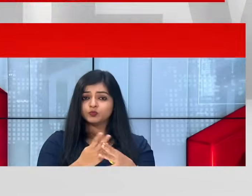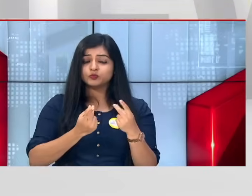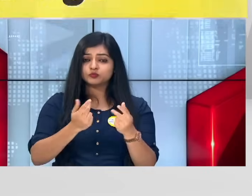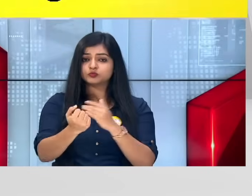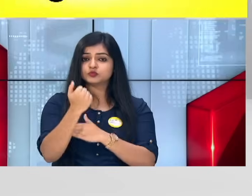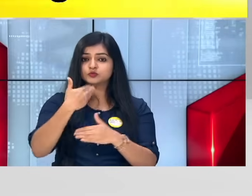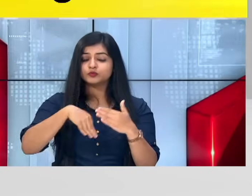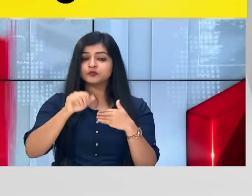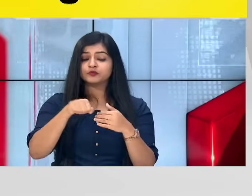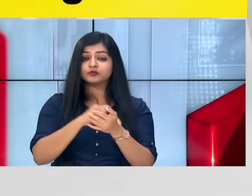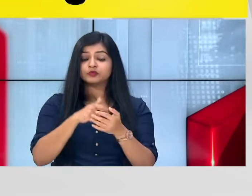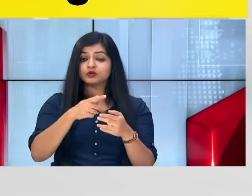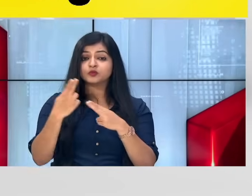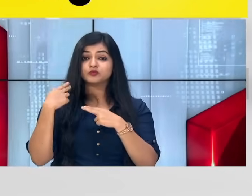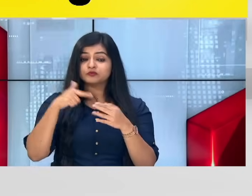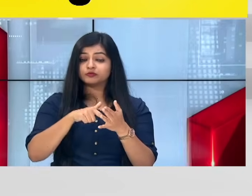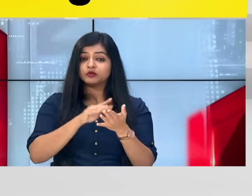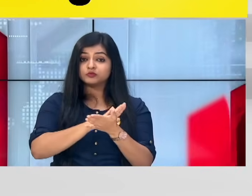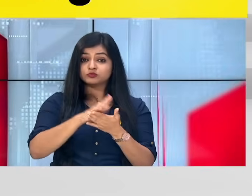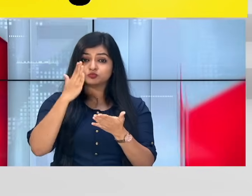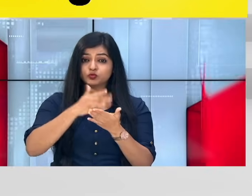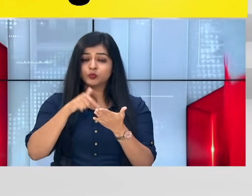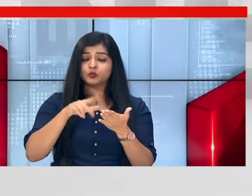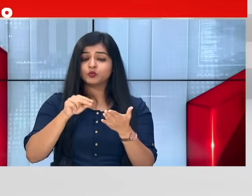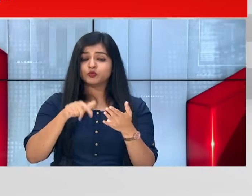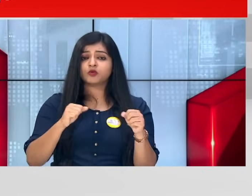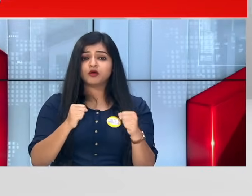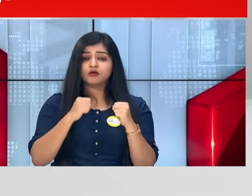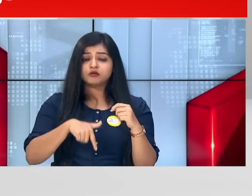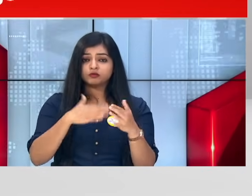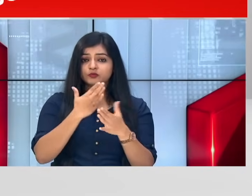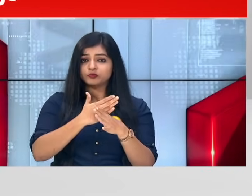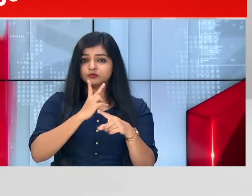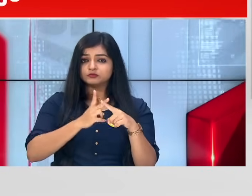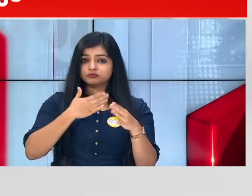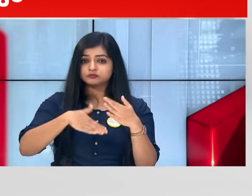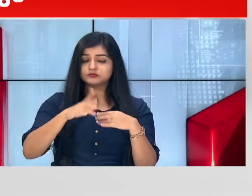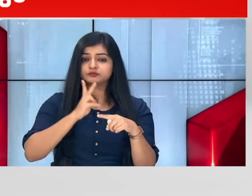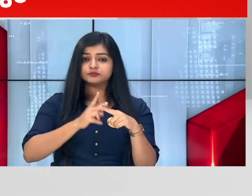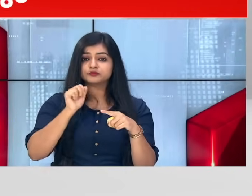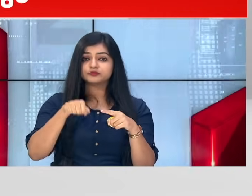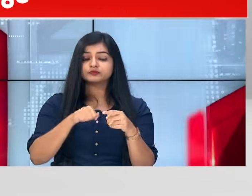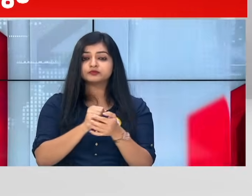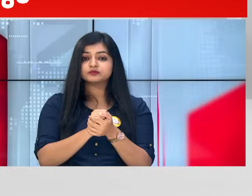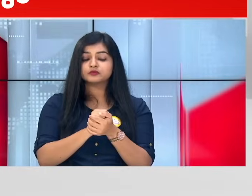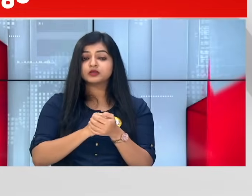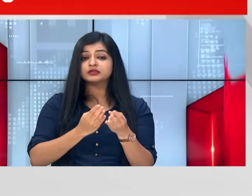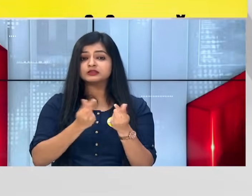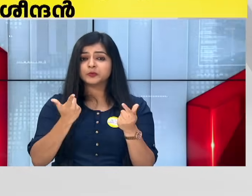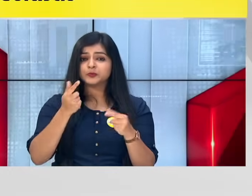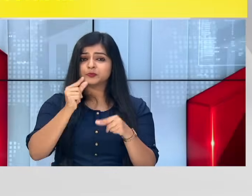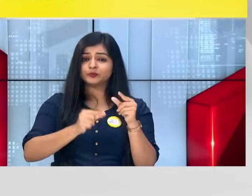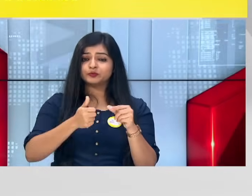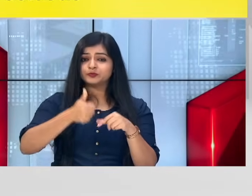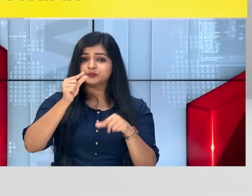ഈ ദൗത്യം അവസാനിപ്പിക്കാൻ സമയമായിട്ടില്ല. കാര്യക്ഷമമായി തന്നെ ഈ ദൗത്യം തുടരുകയാണ്. ഈ ചില ജനപ്രതിനിധികൾ